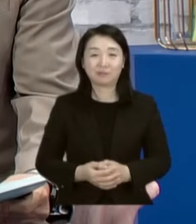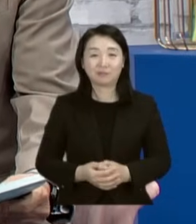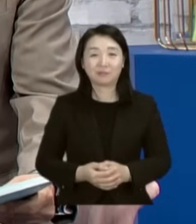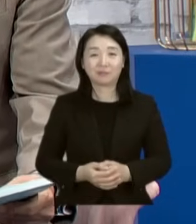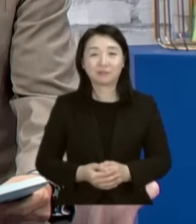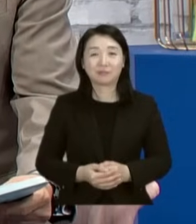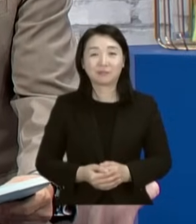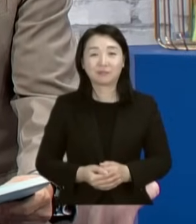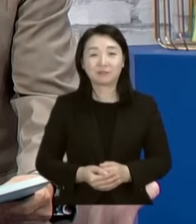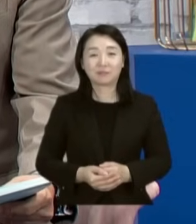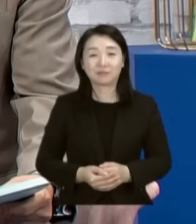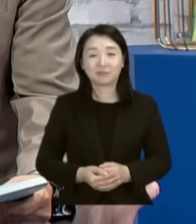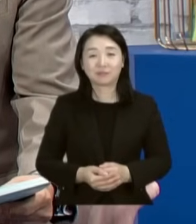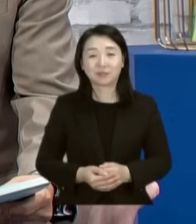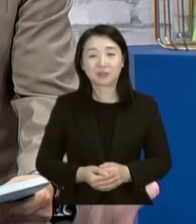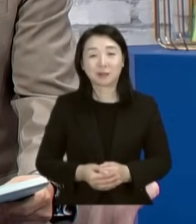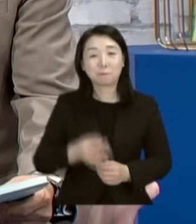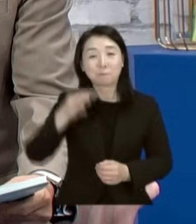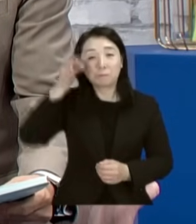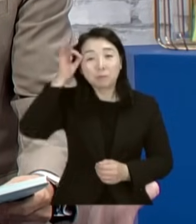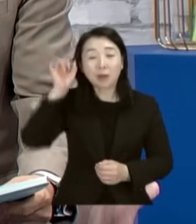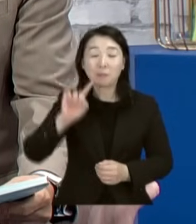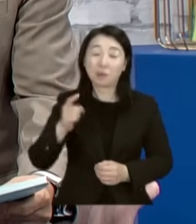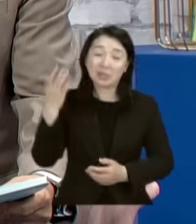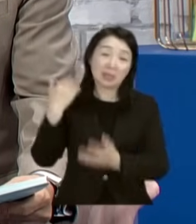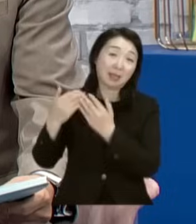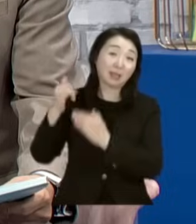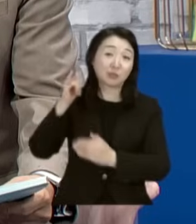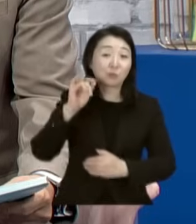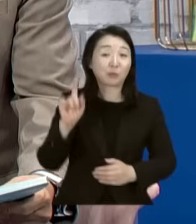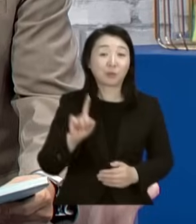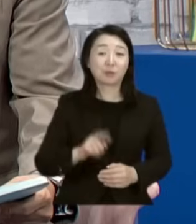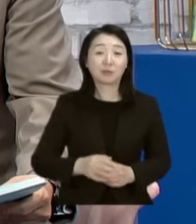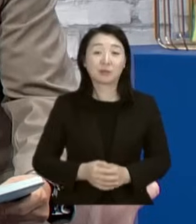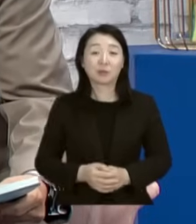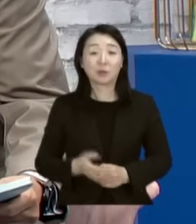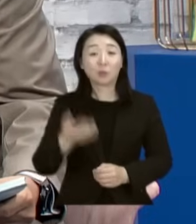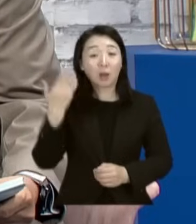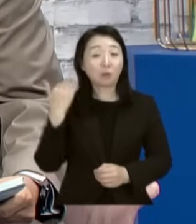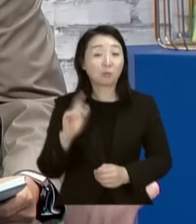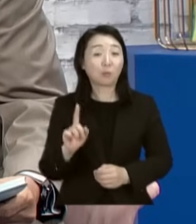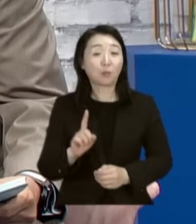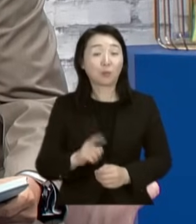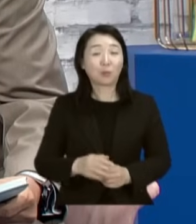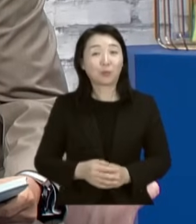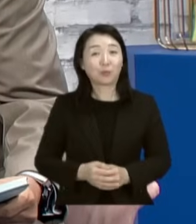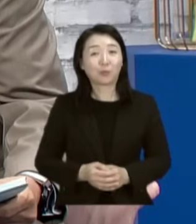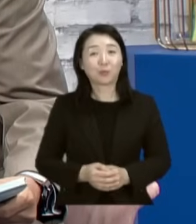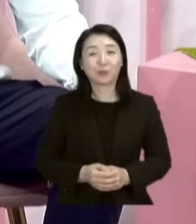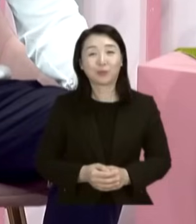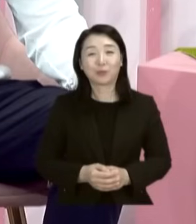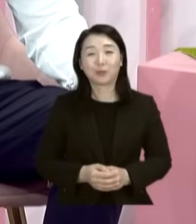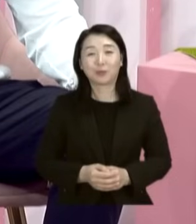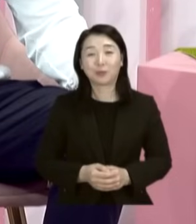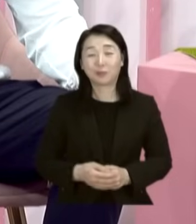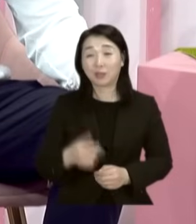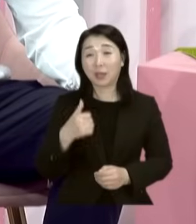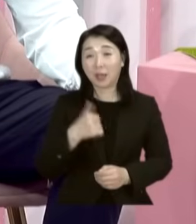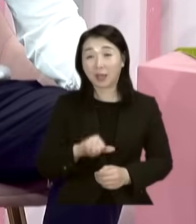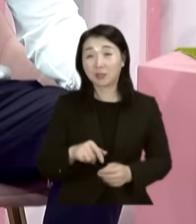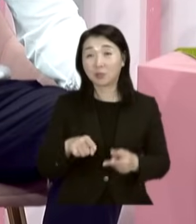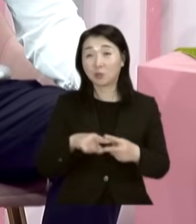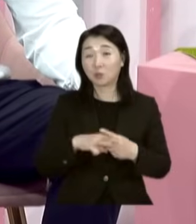생각 들거든요 예데 문득 떠오르는데 또 과거가 있으시 다면서요네 과거 과거 예 과거에 이제 우리 아들이